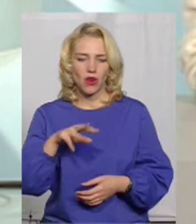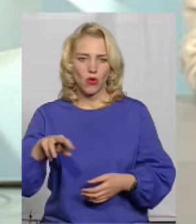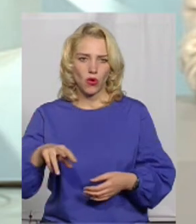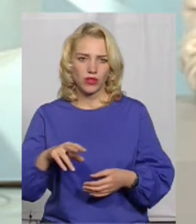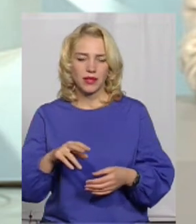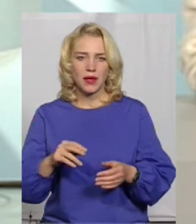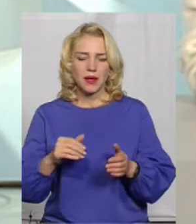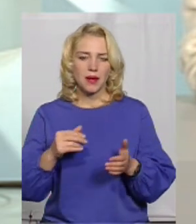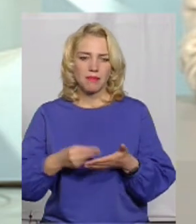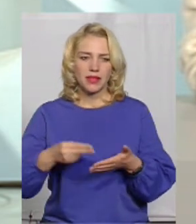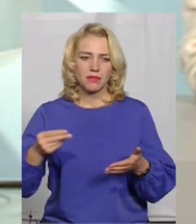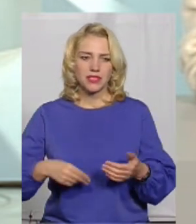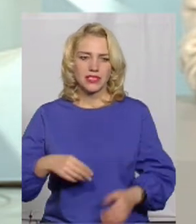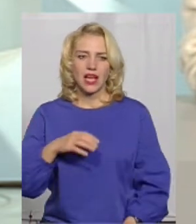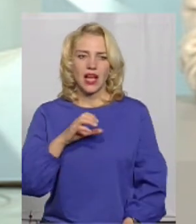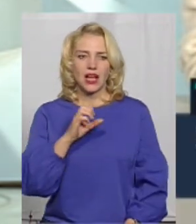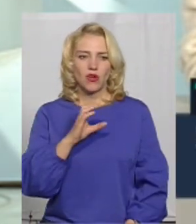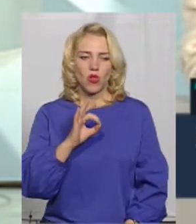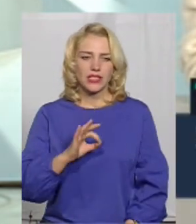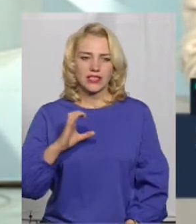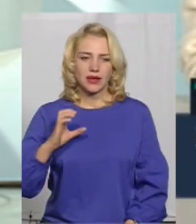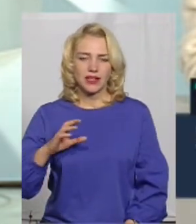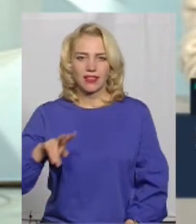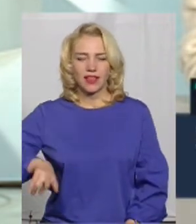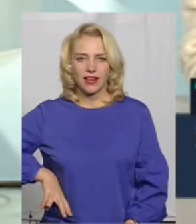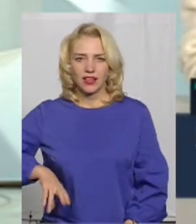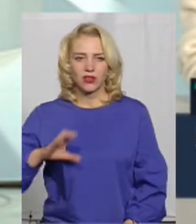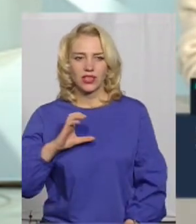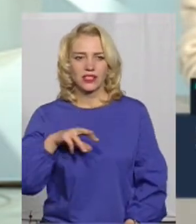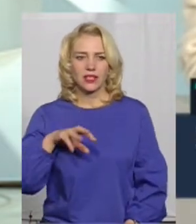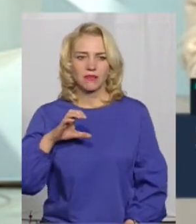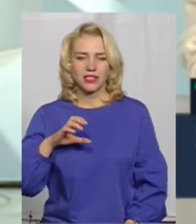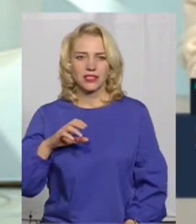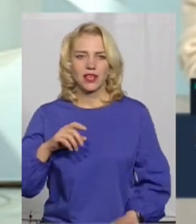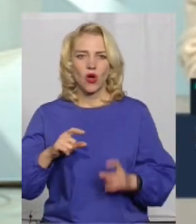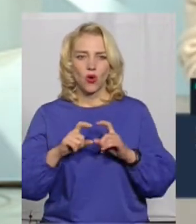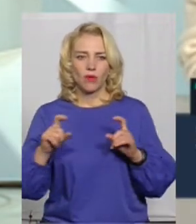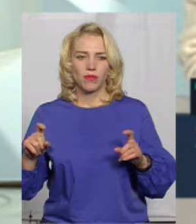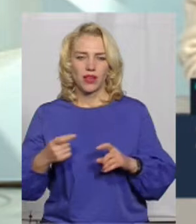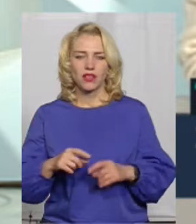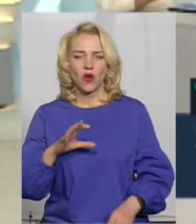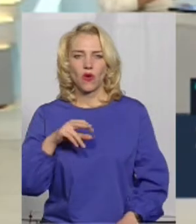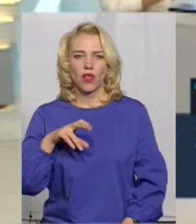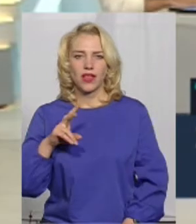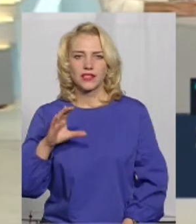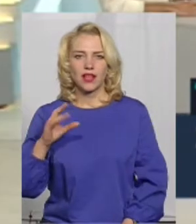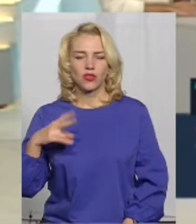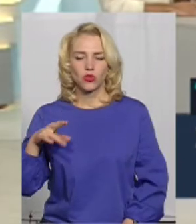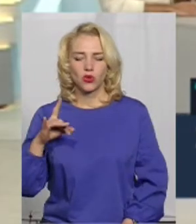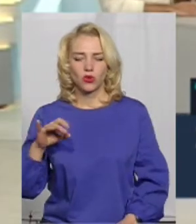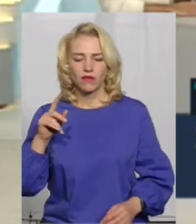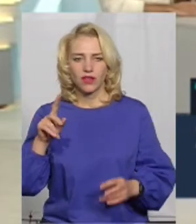Олександрою Струмчицькою, директоркою SMM-компанії. Доброго вечора. Доброго вечора. Олександро, ви